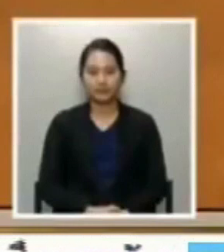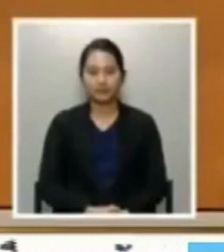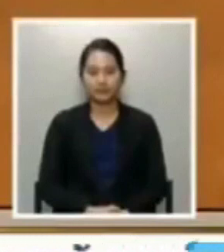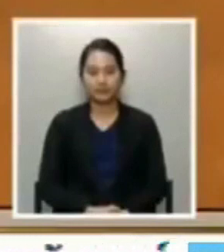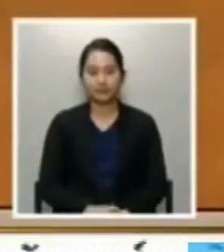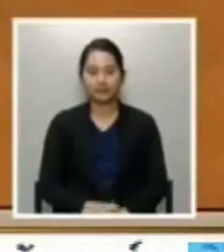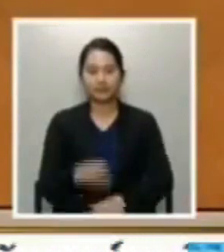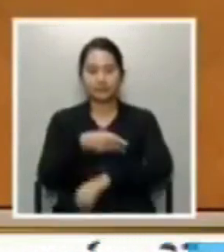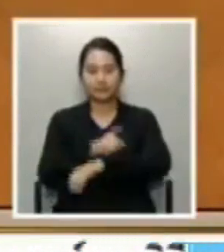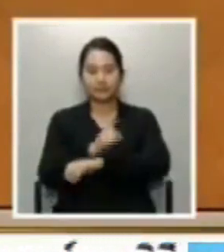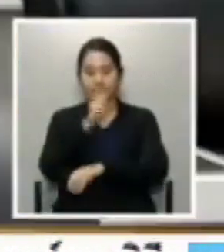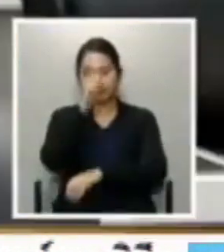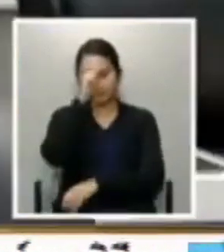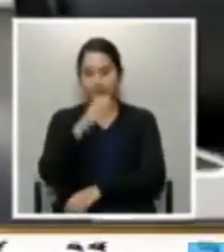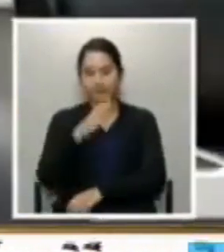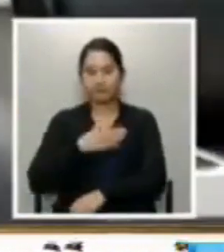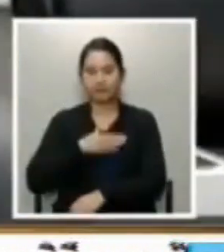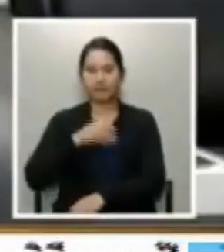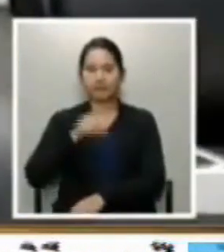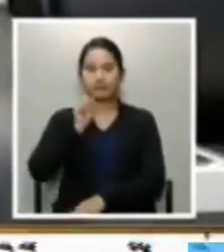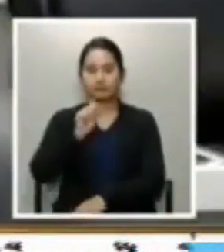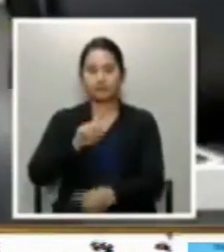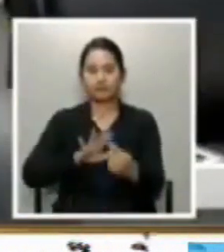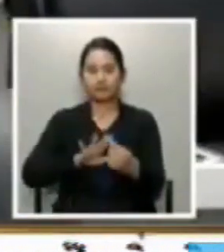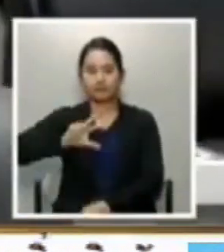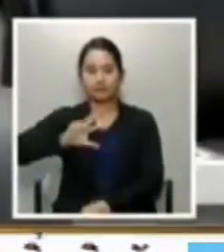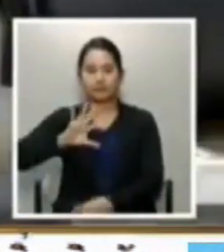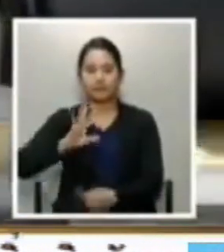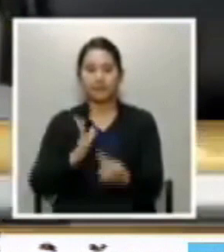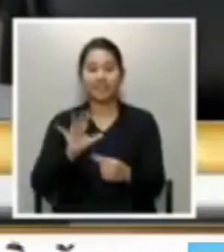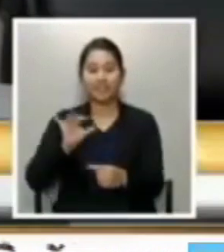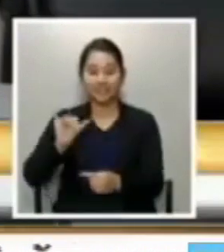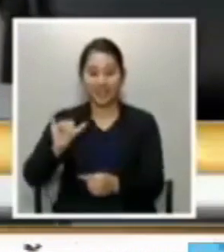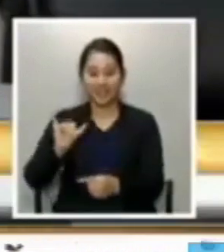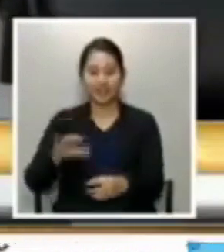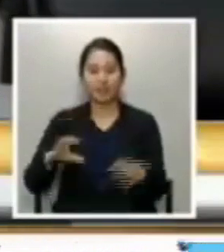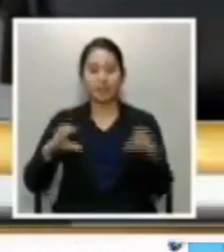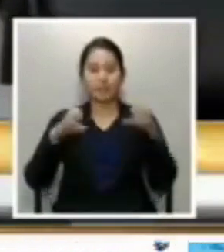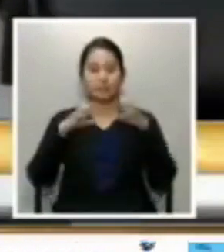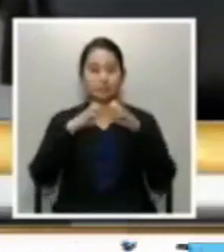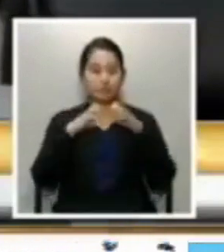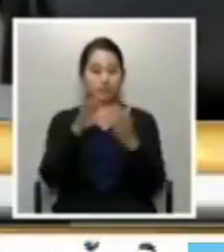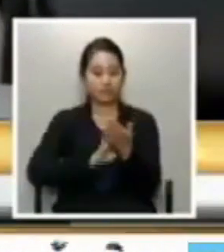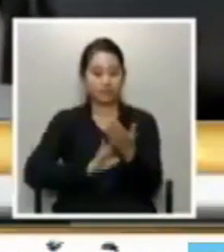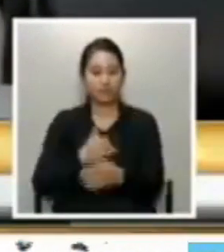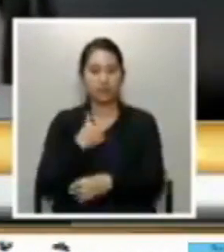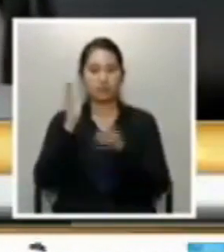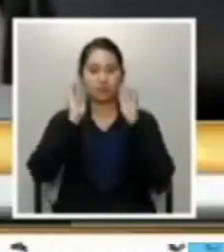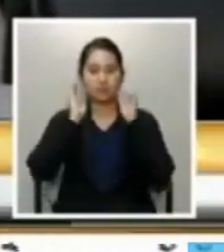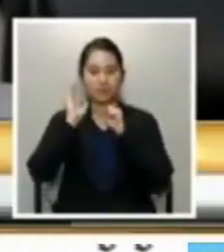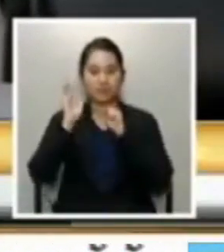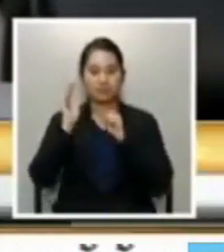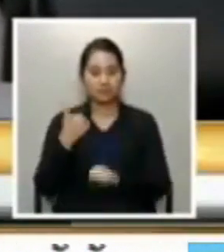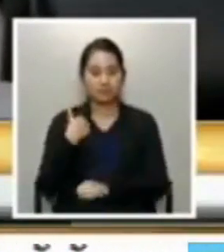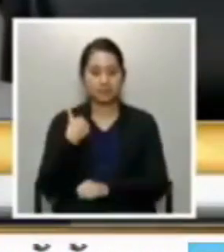กับเรียนท่านประธานที่เคารพครับผมสุภชัยใจสมุทรพรรคภูมิใจไทยผมมีเรื่องที่อยากหาลือกับท่านประธานในเรื่องว่